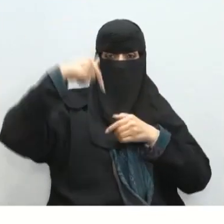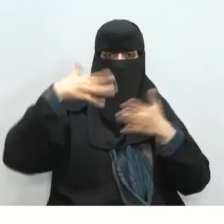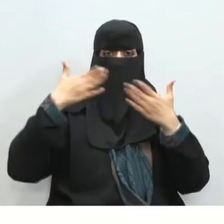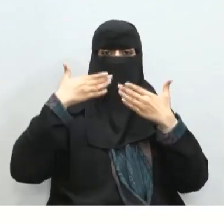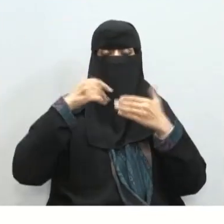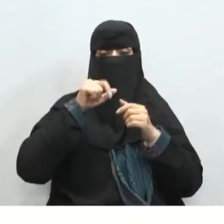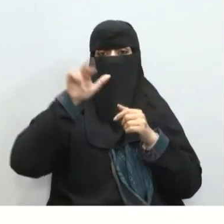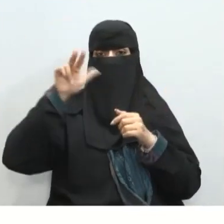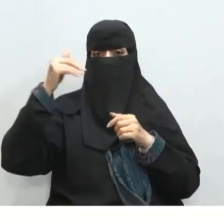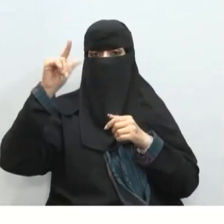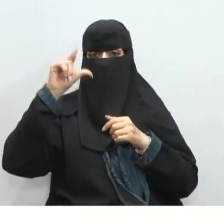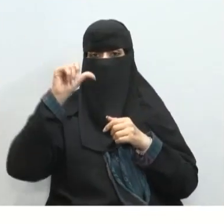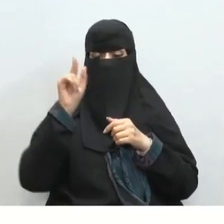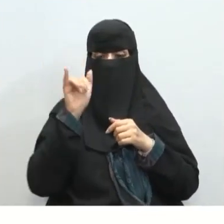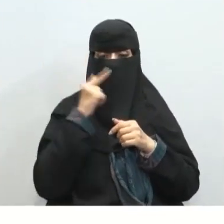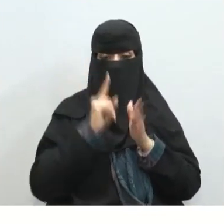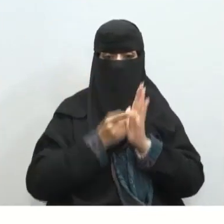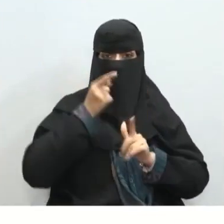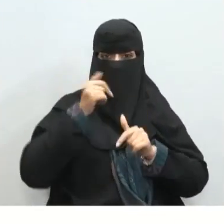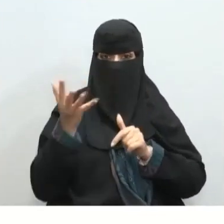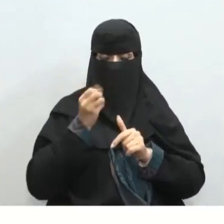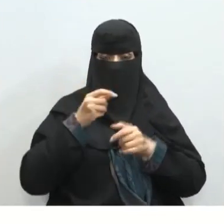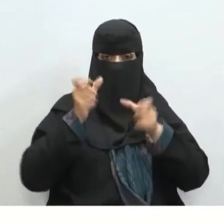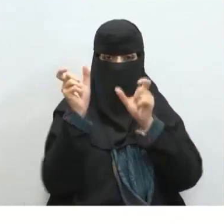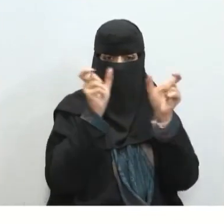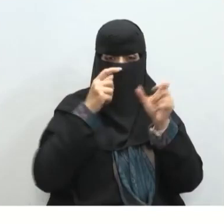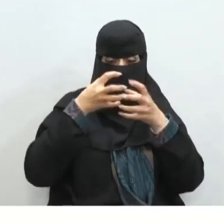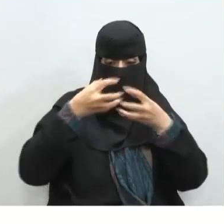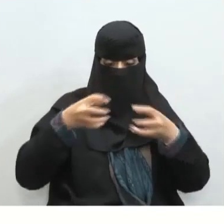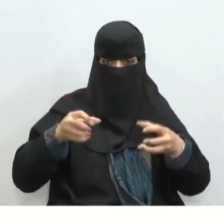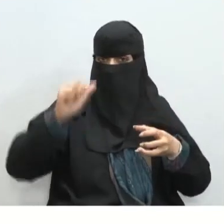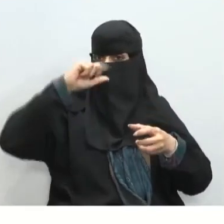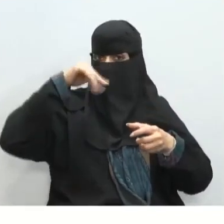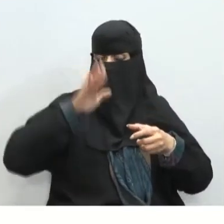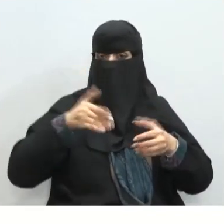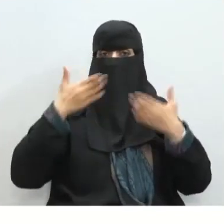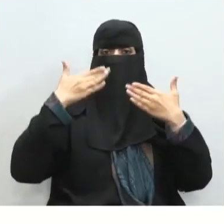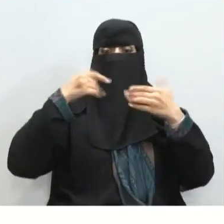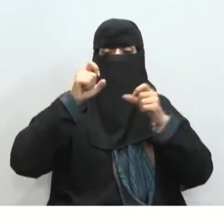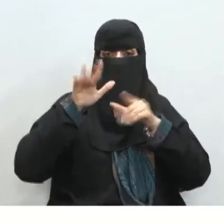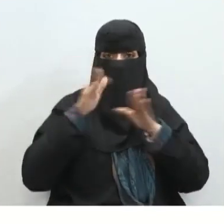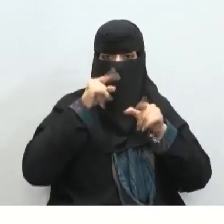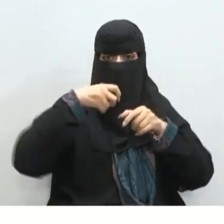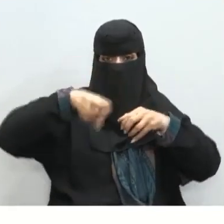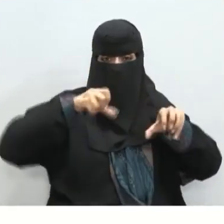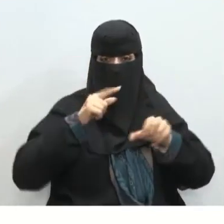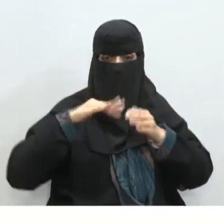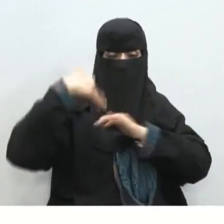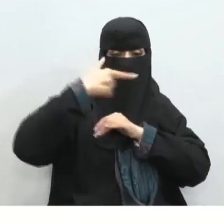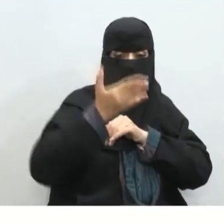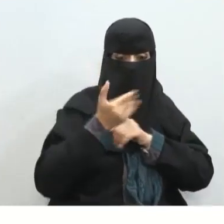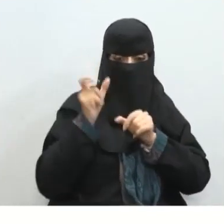الخلوي مصدر الالكترون في البناء الضوئي تفكك الماء اما في التنفس الخلوي تفكك جزيئات الناد